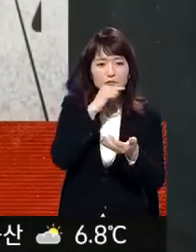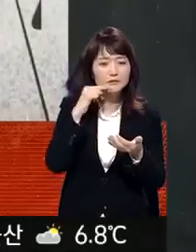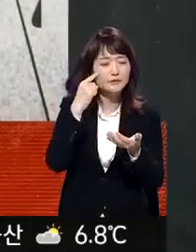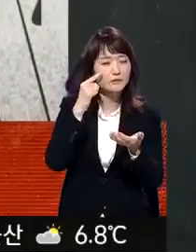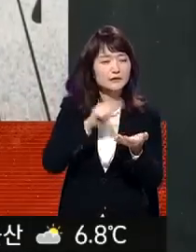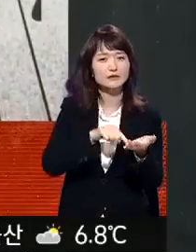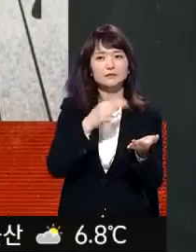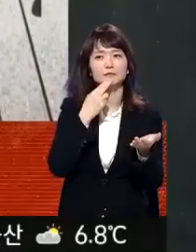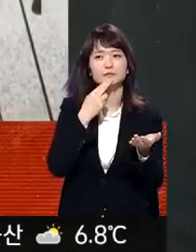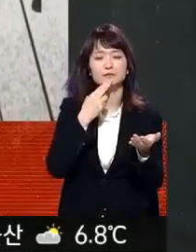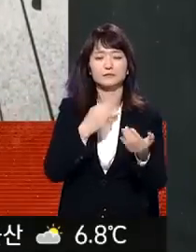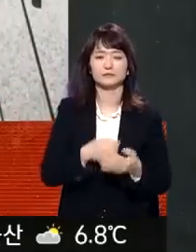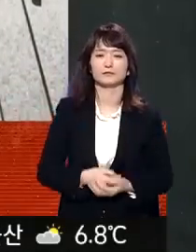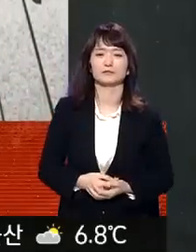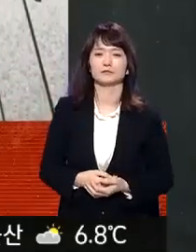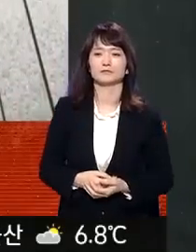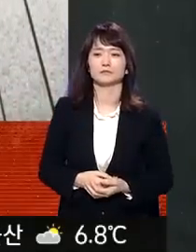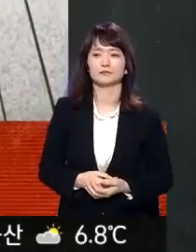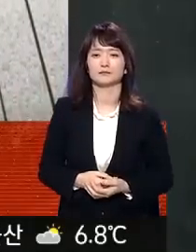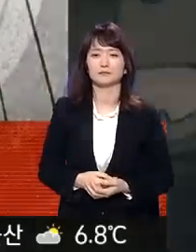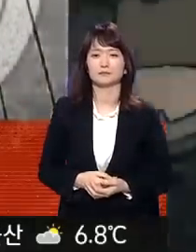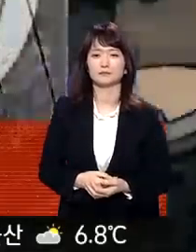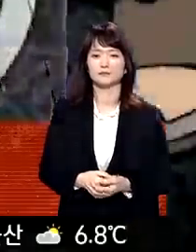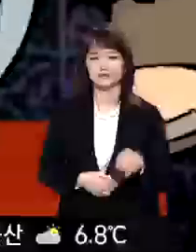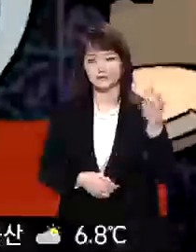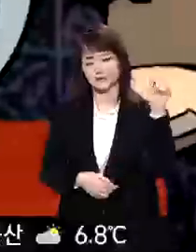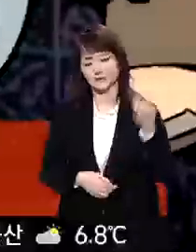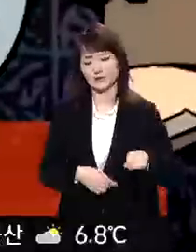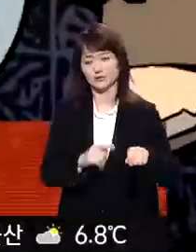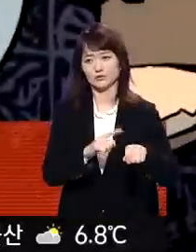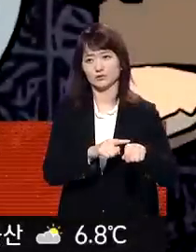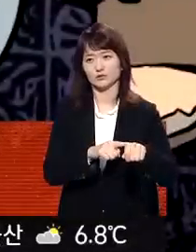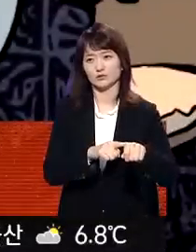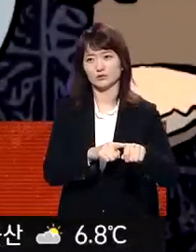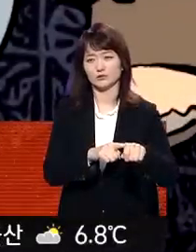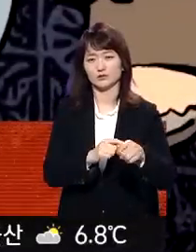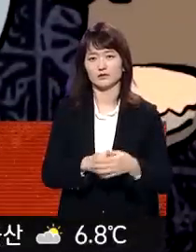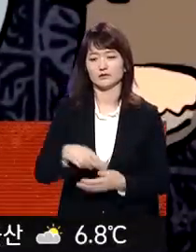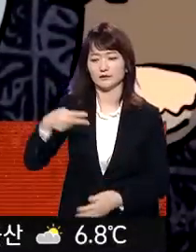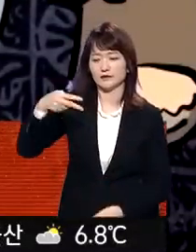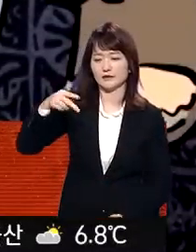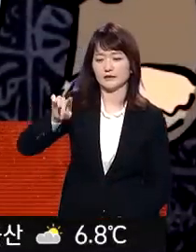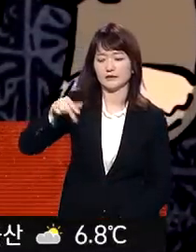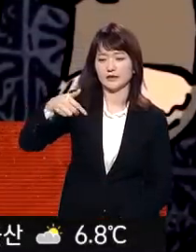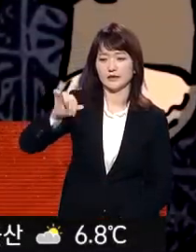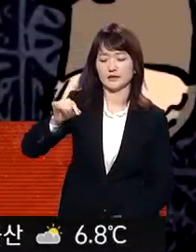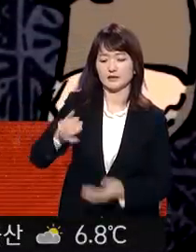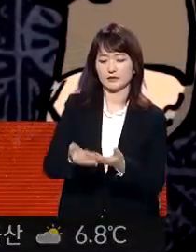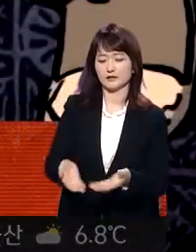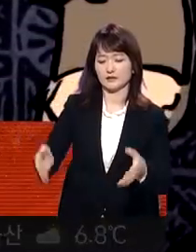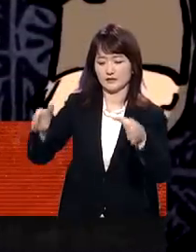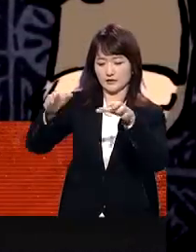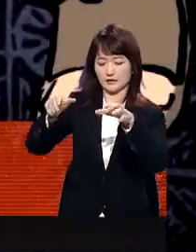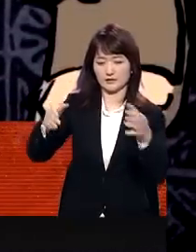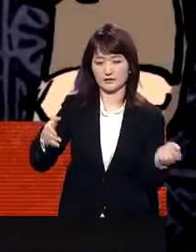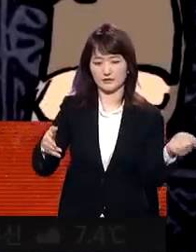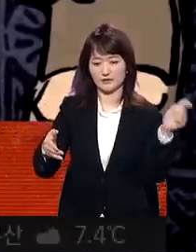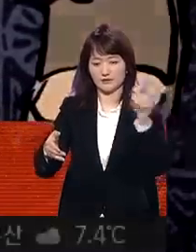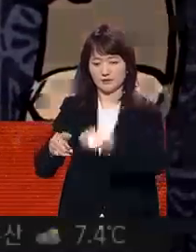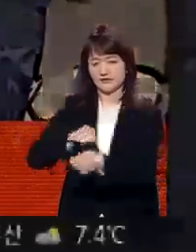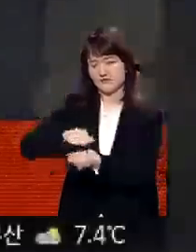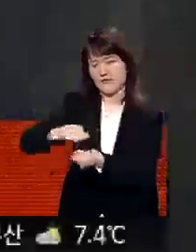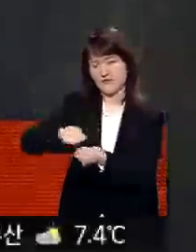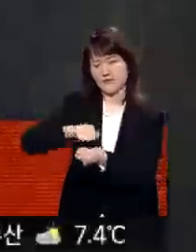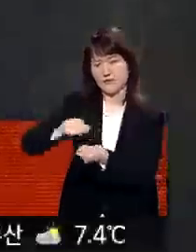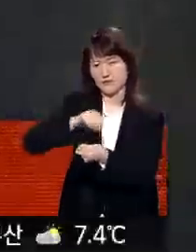저 우리 영상에 나오다시피 그 둔기를 굉장히 세제로 빡빡빡빡 혈흔을 조금 이렇게 지운 그런